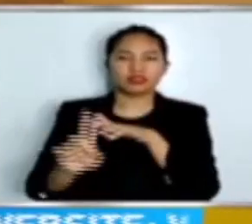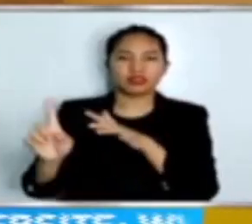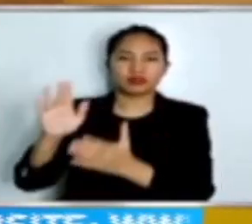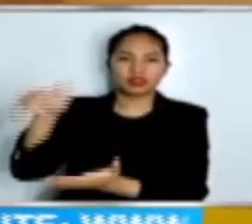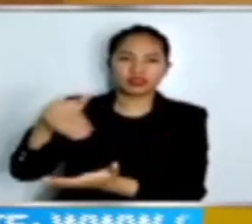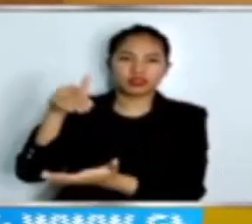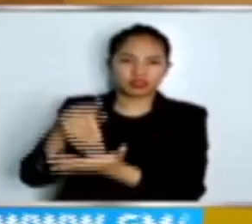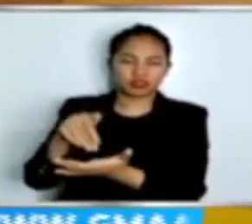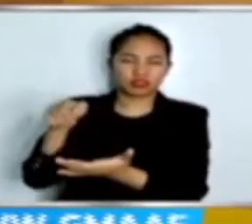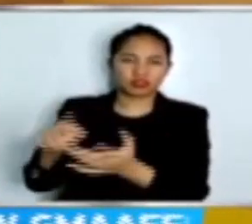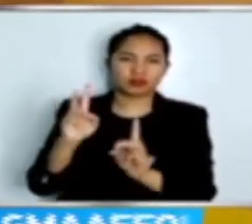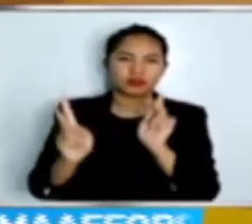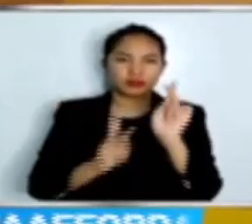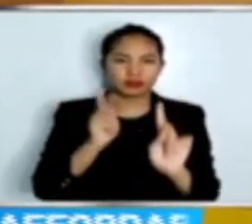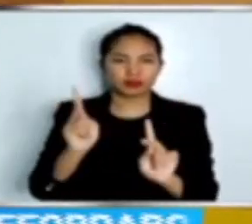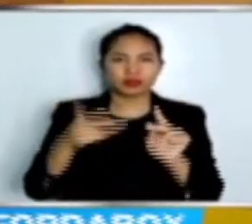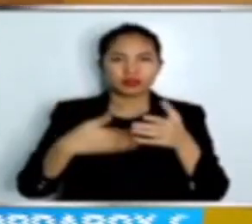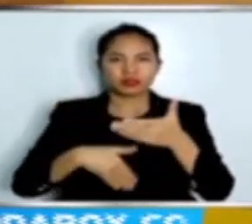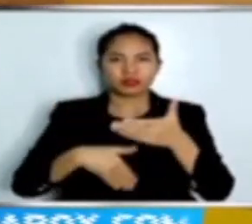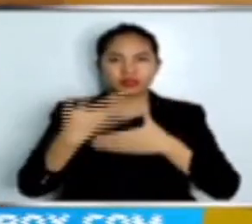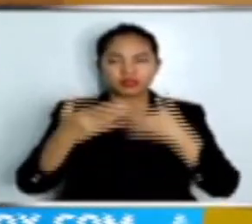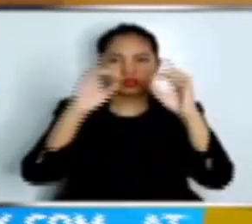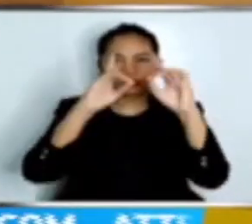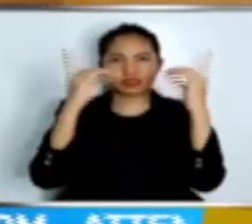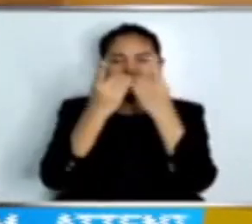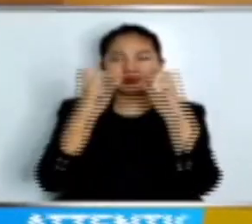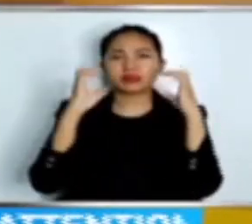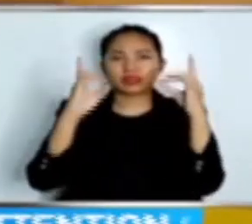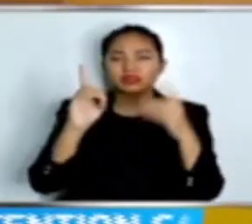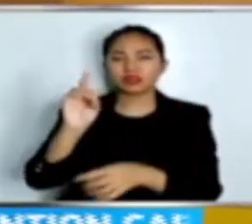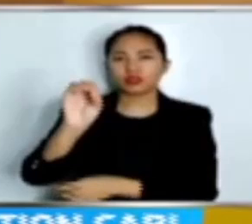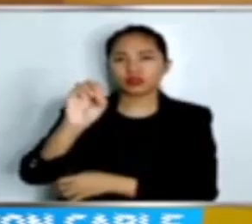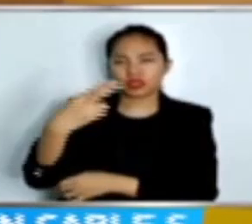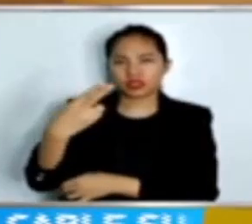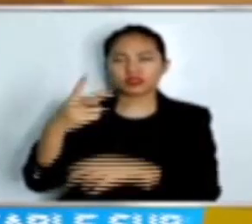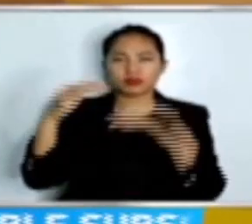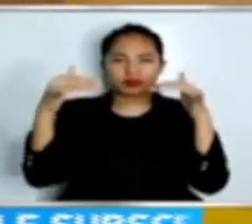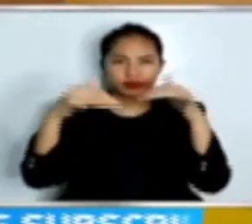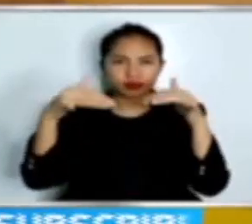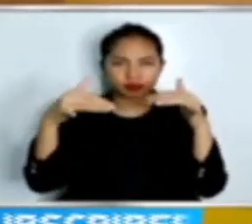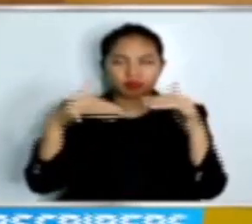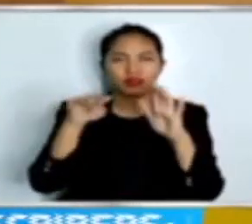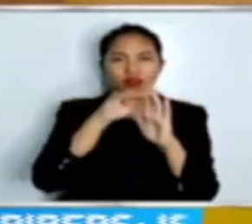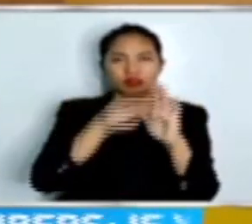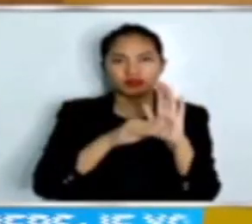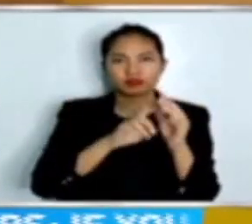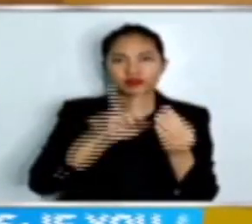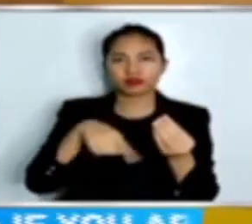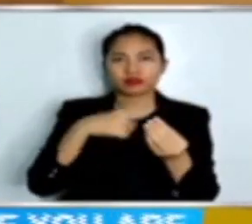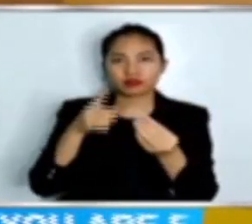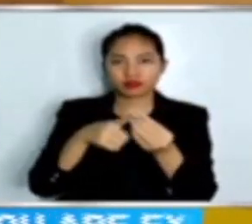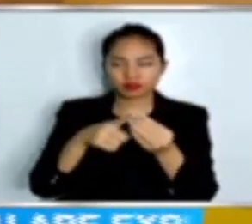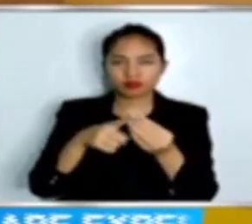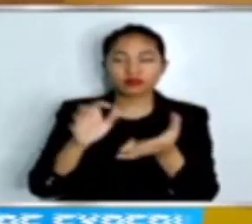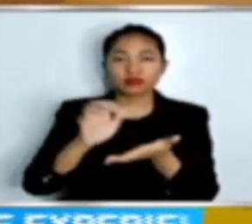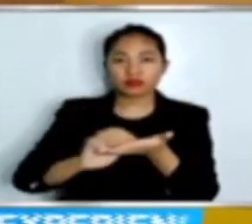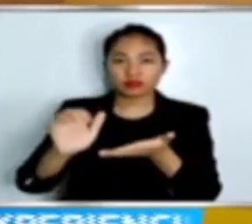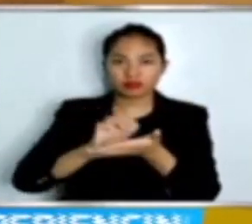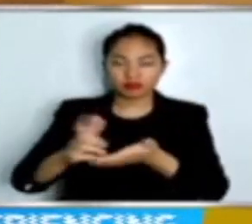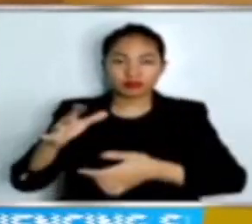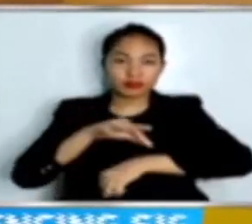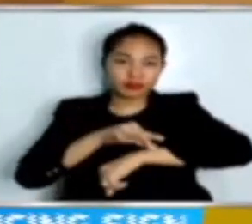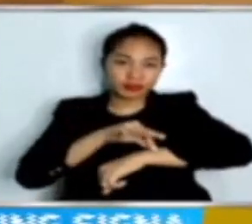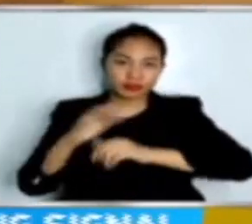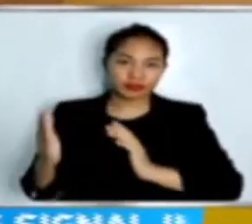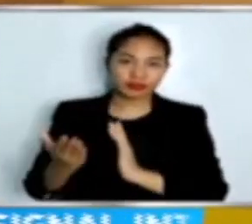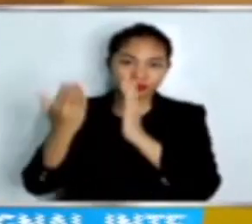Isinasa pinalna ng DepEd at DOH ang guidelines para sa pilot run ng limited face-to-face classes sa mga lugar na maliit ang banta ng